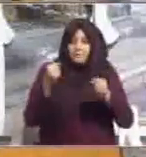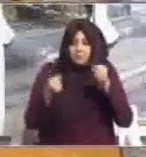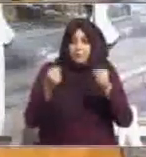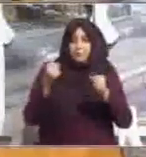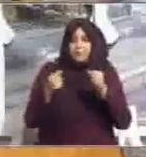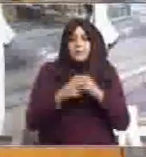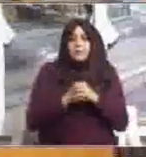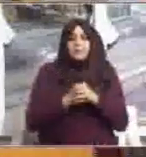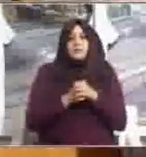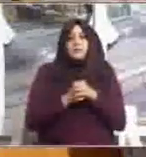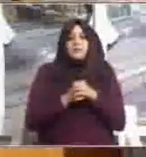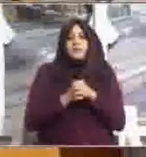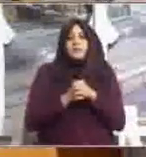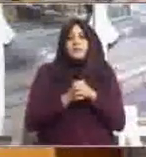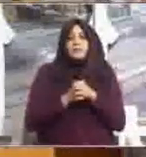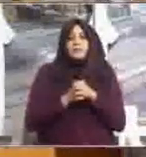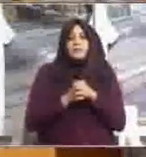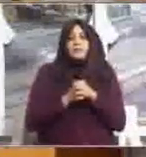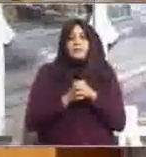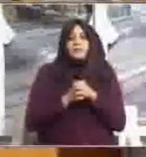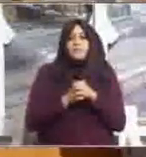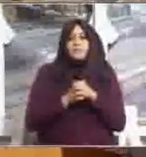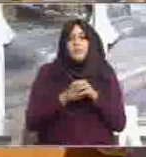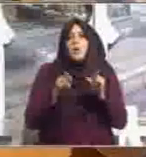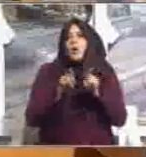بنفس الصور اللي كنتم نقولوها،